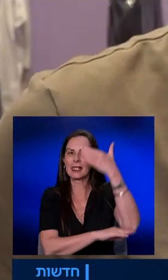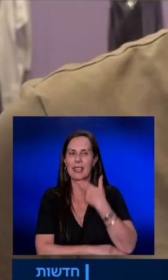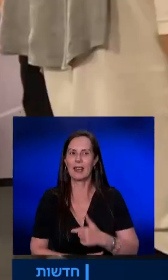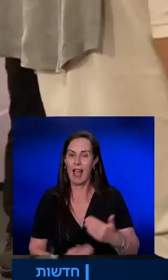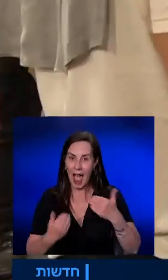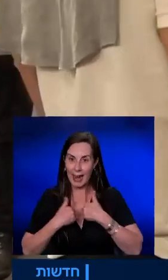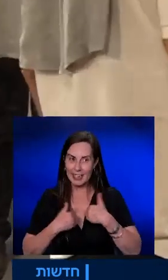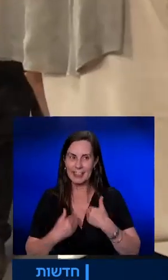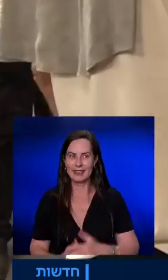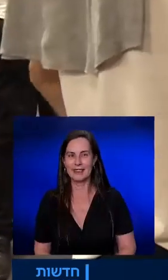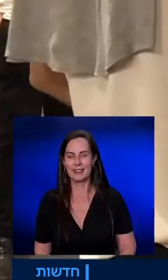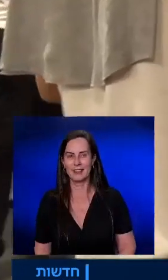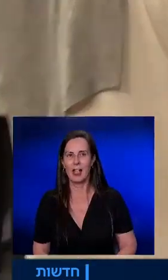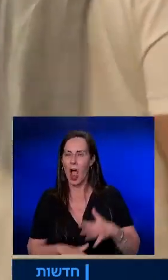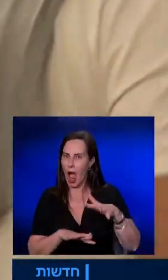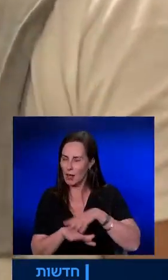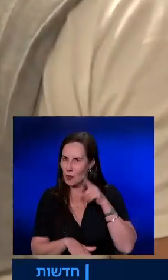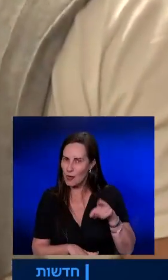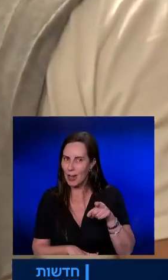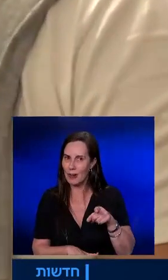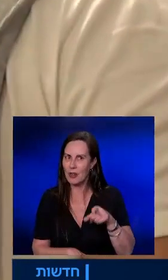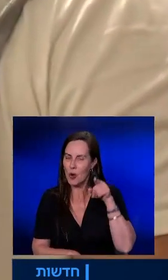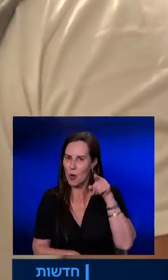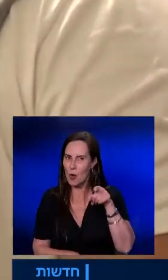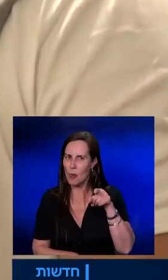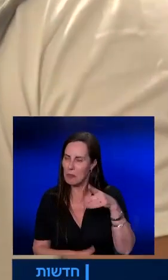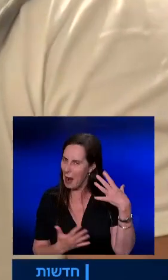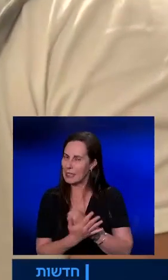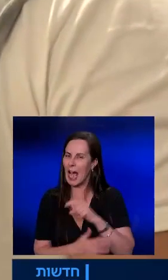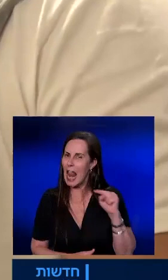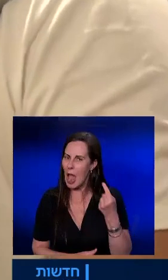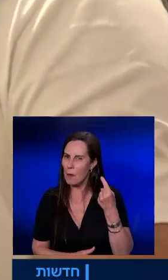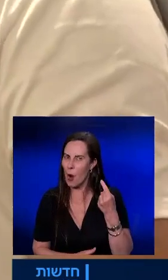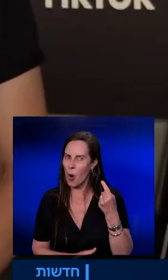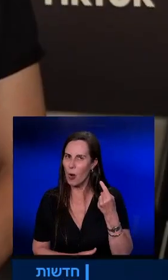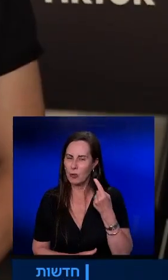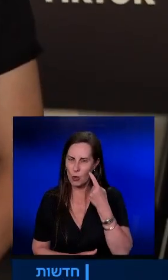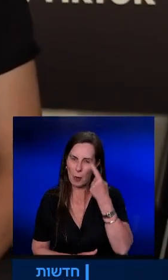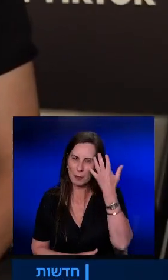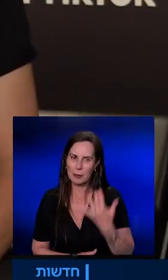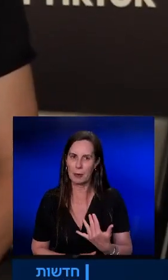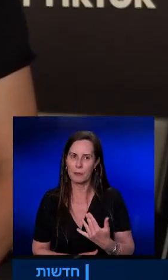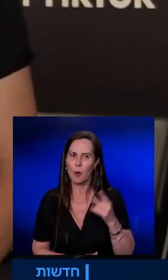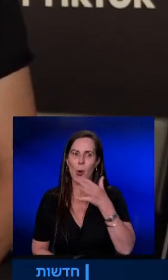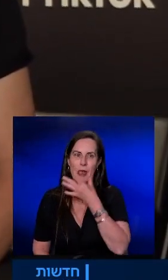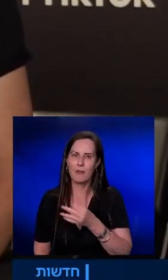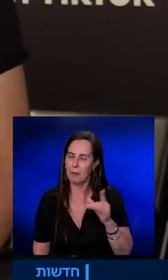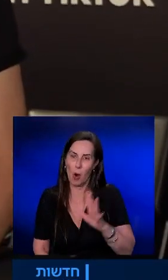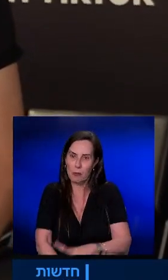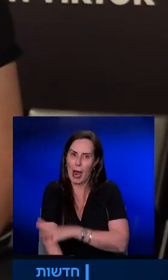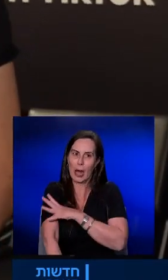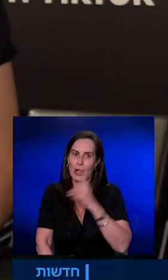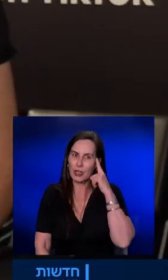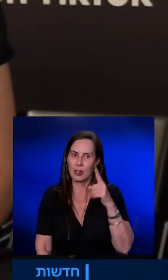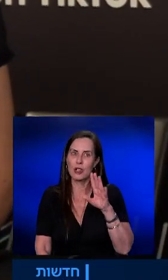ישראל, אני. התחושה מאחורי הקלעים היא שמיכאל עולה, למרות מה שמראות הטבלאות. He's beautiful. I think it's very exciting that